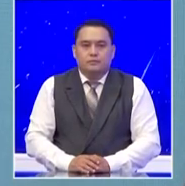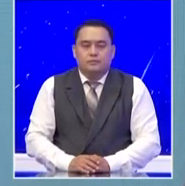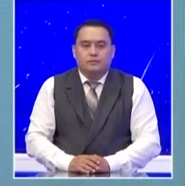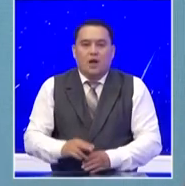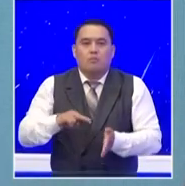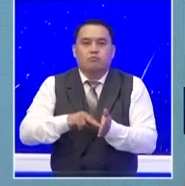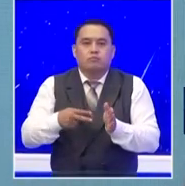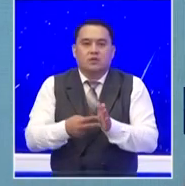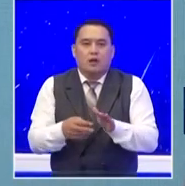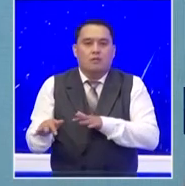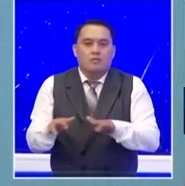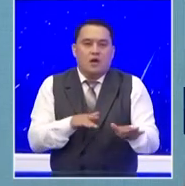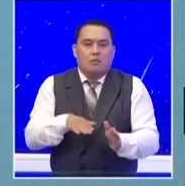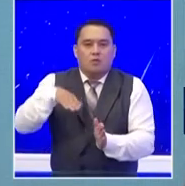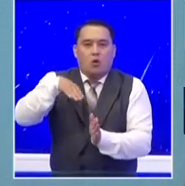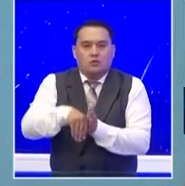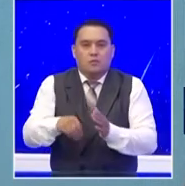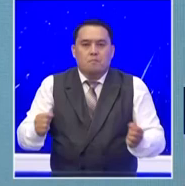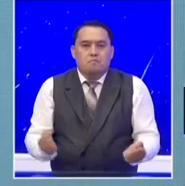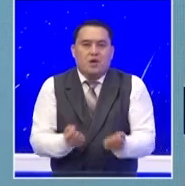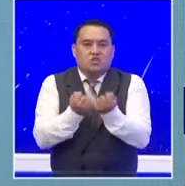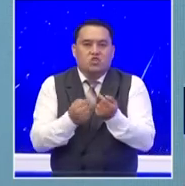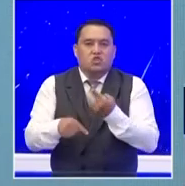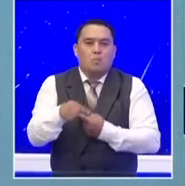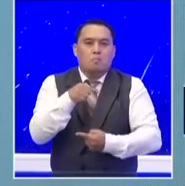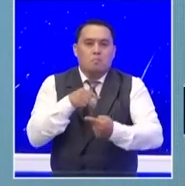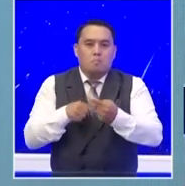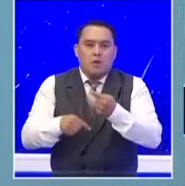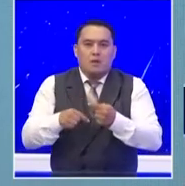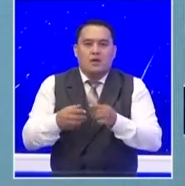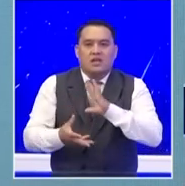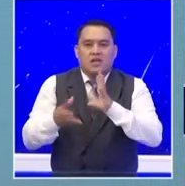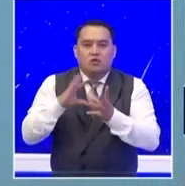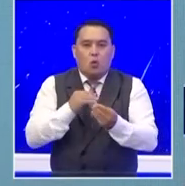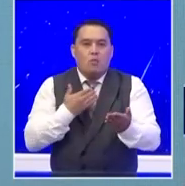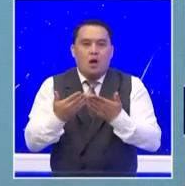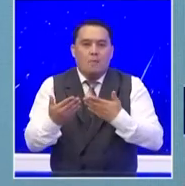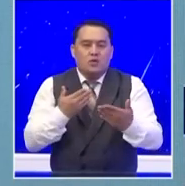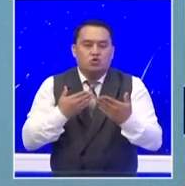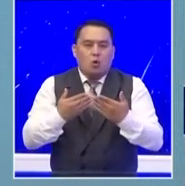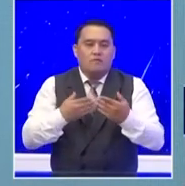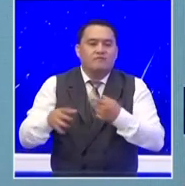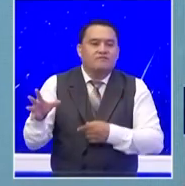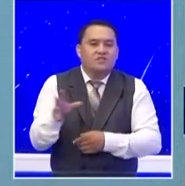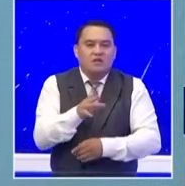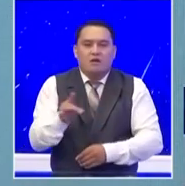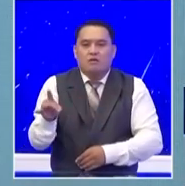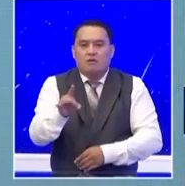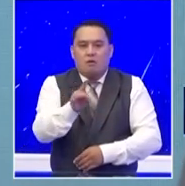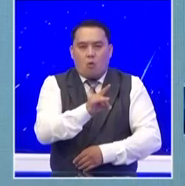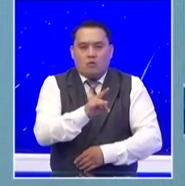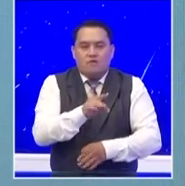План мероприятий, включающих в себя меры поддержки бизнеса, составлен по итогам обсуждений с предпринимателями всех регионов.